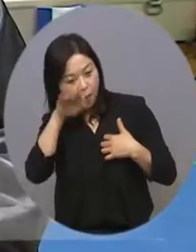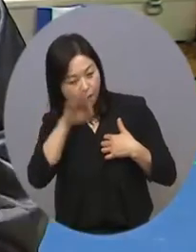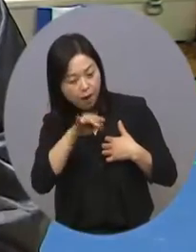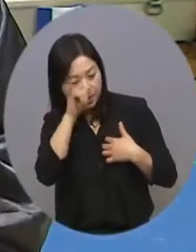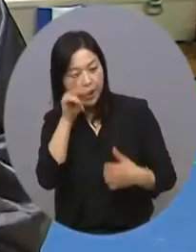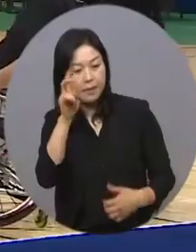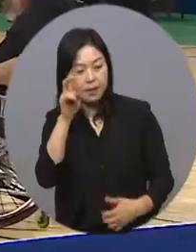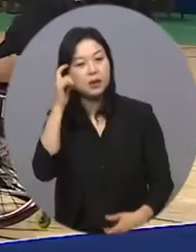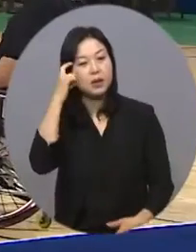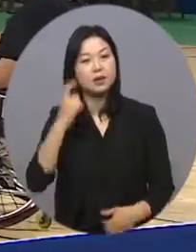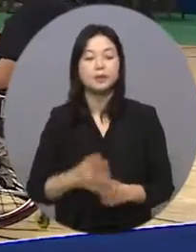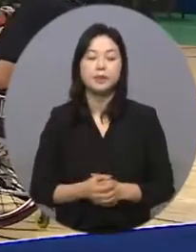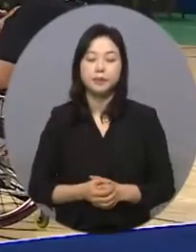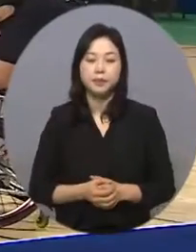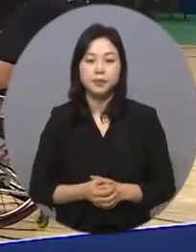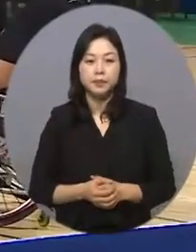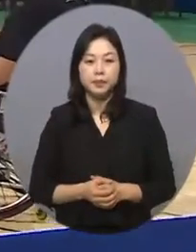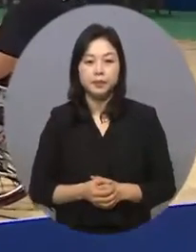듭니다.